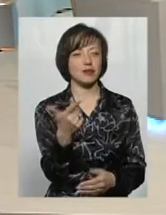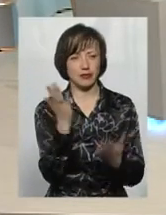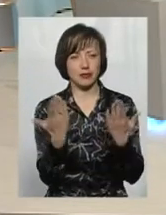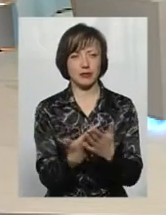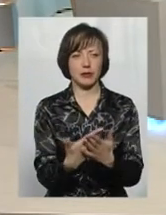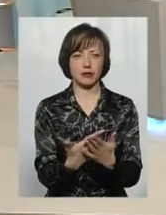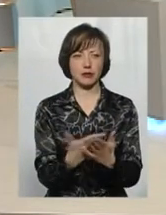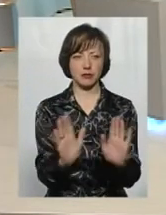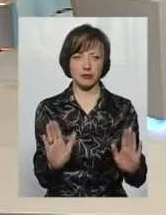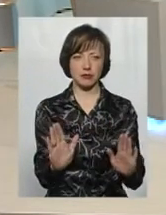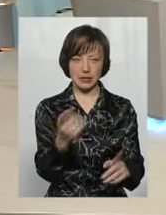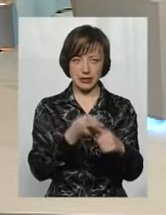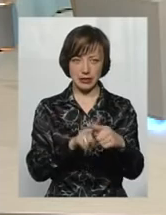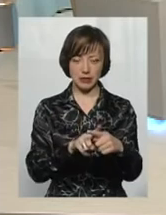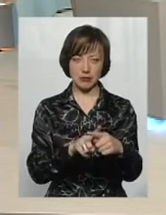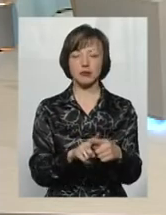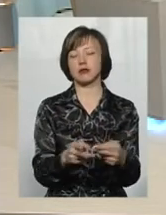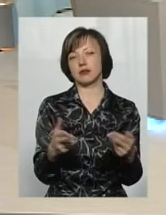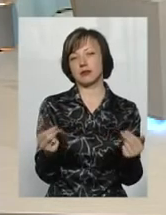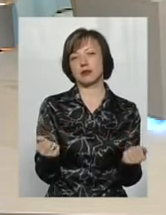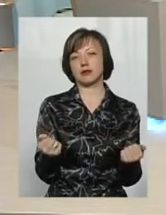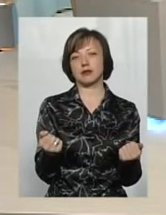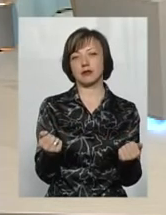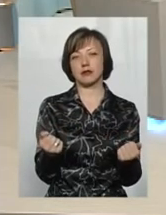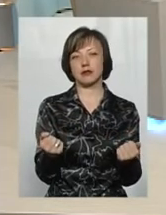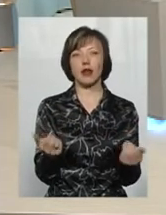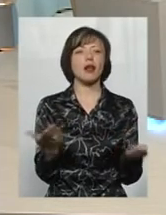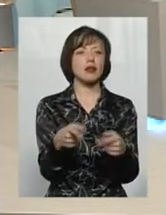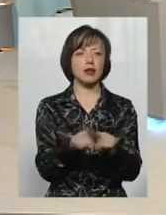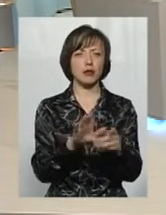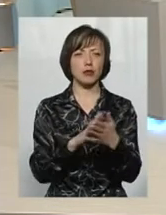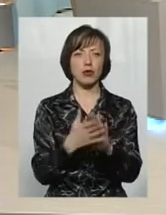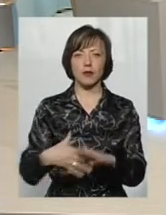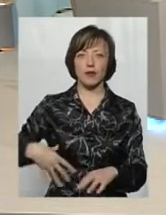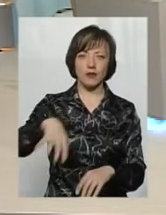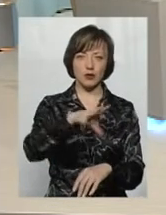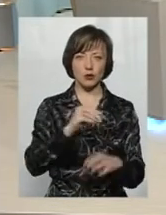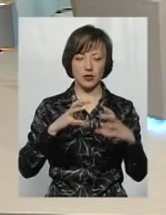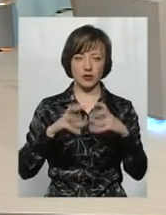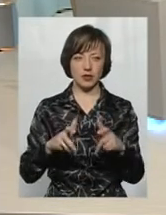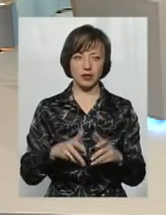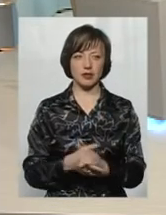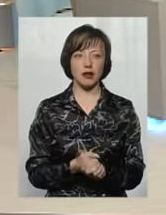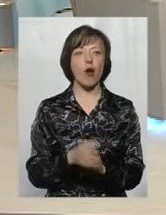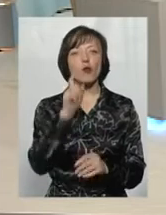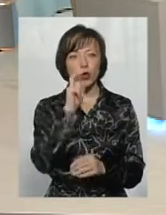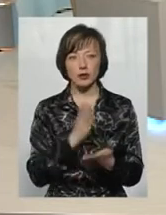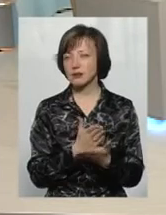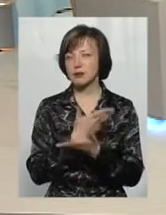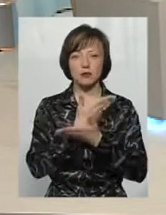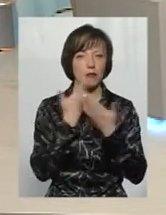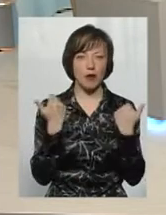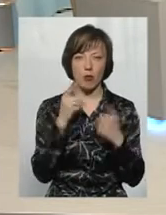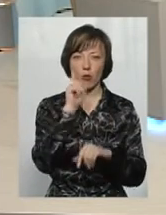кажучи. От ви це пропонуєте? Звісно. А де таке є? В Україні. В всьому світі. Ні, скажіть, в Україні немає ніде